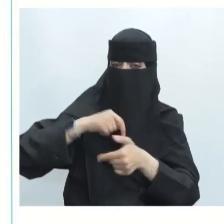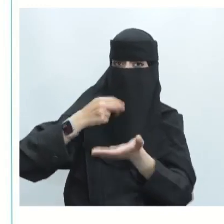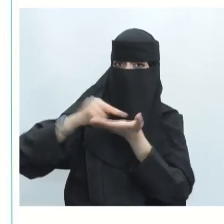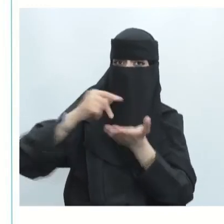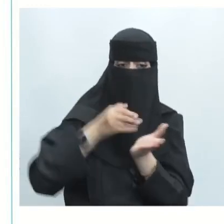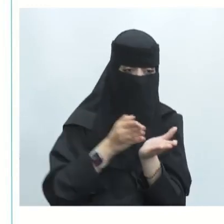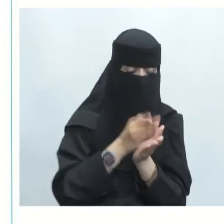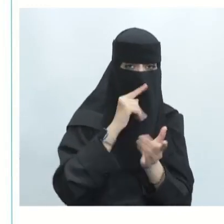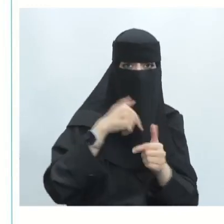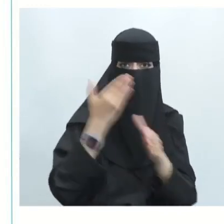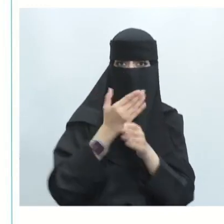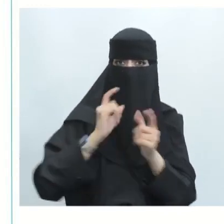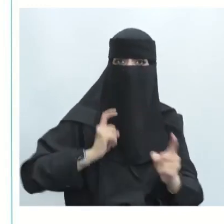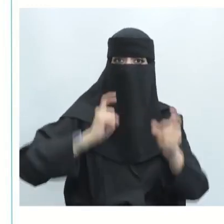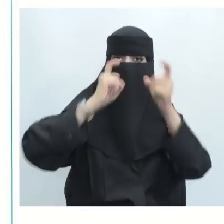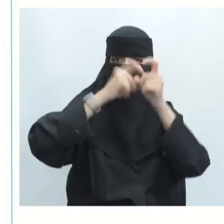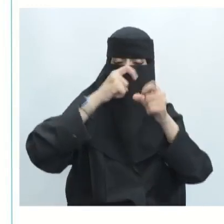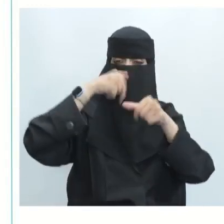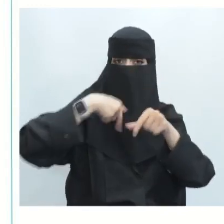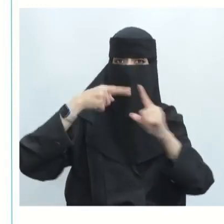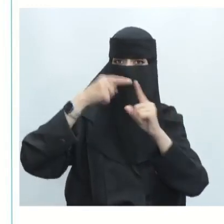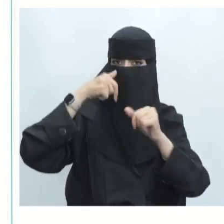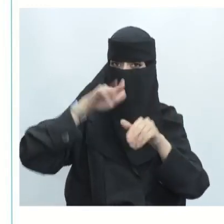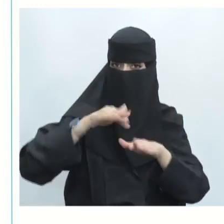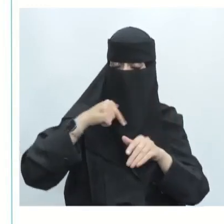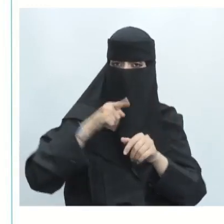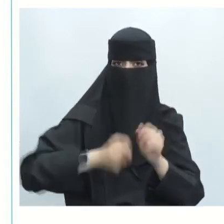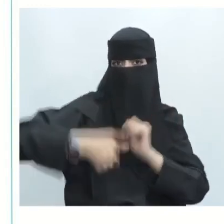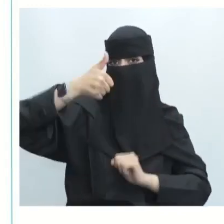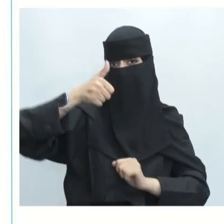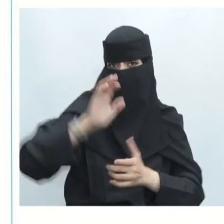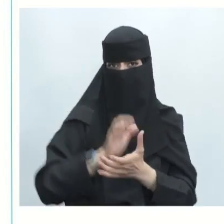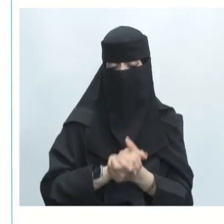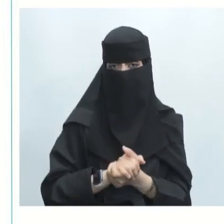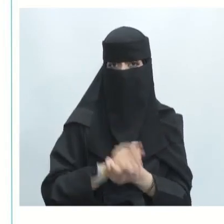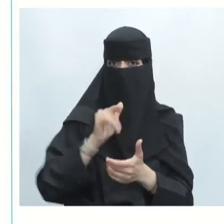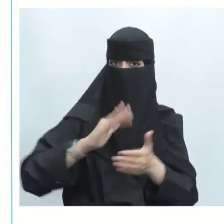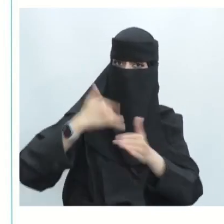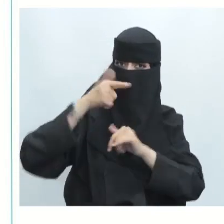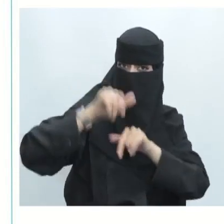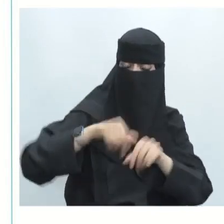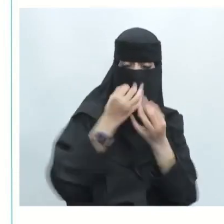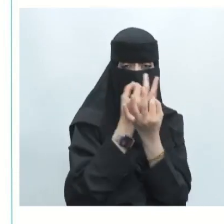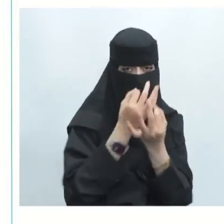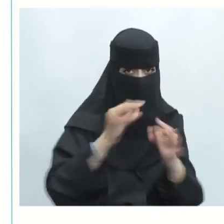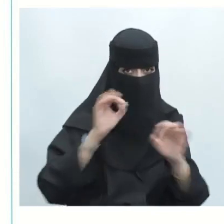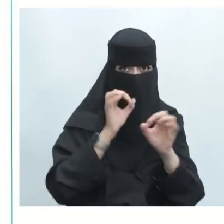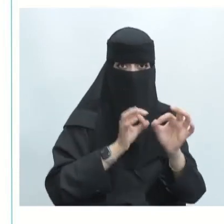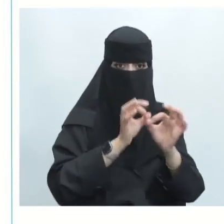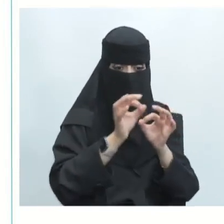نسير عليها لكي نصل الى اهدافنا التي نسعى الى تحقيقها بذلك تكتمل لدينا